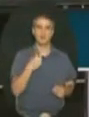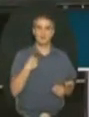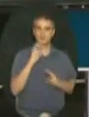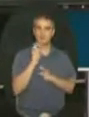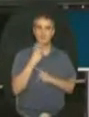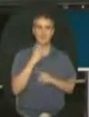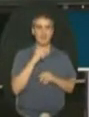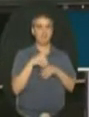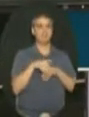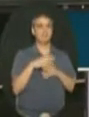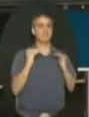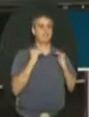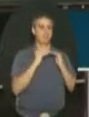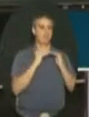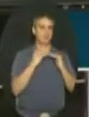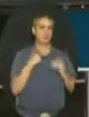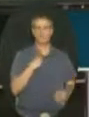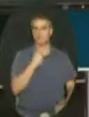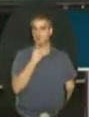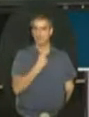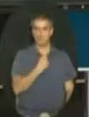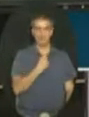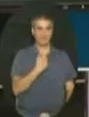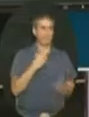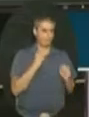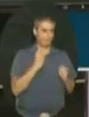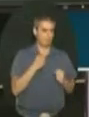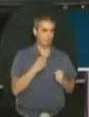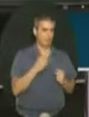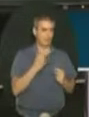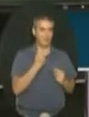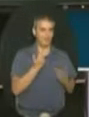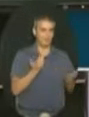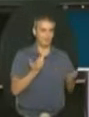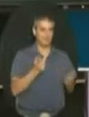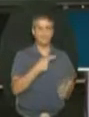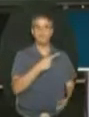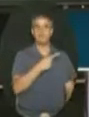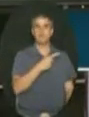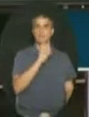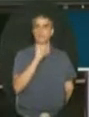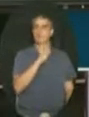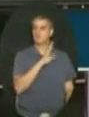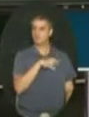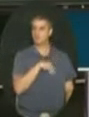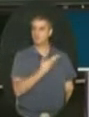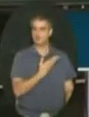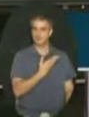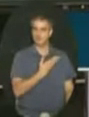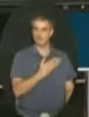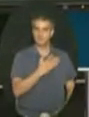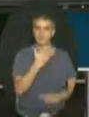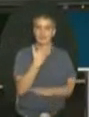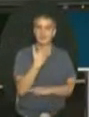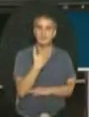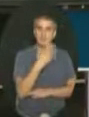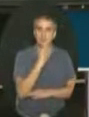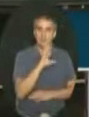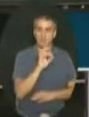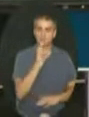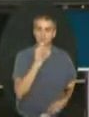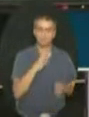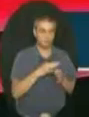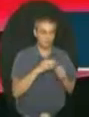הוזמנתי לאיידם על צעדת השוויון, אני רק רוצה באמת להגיד, ואני בטוח שדוד ביטן יסכים. במדינה של